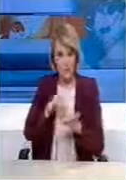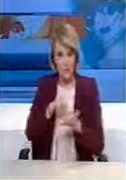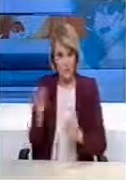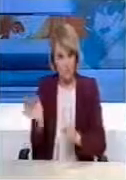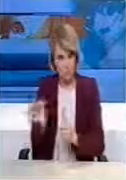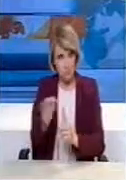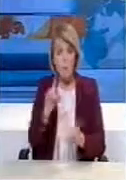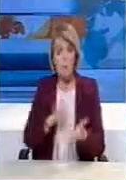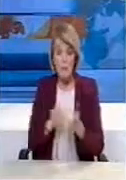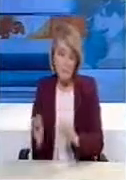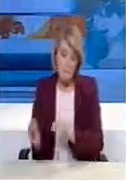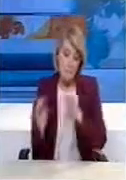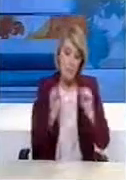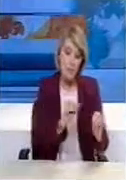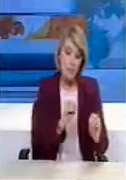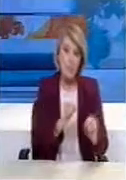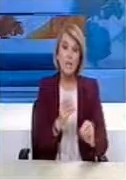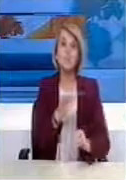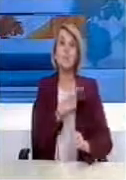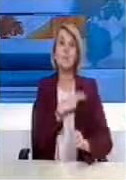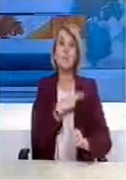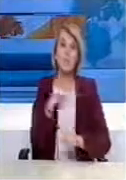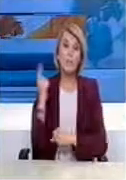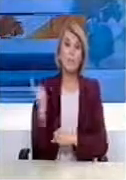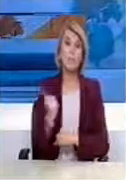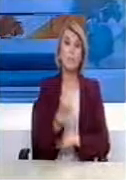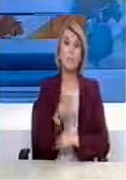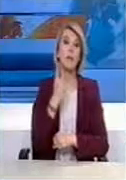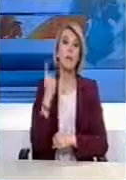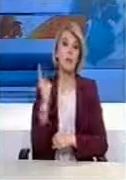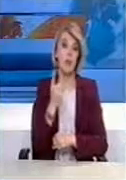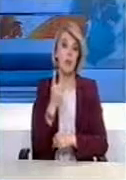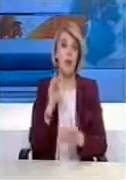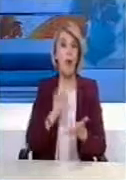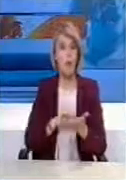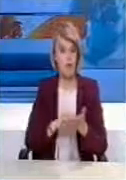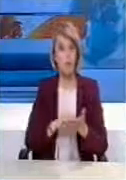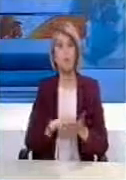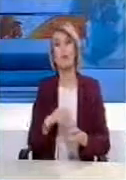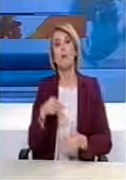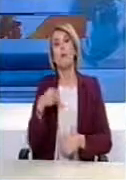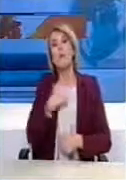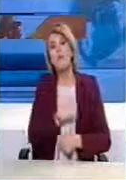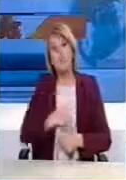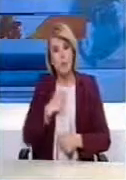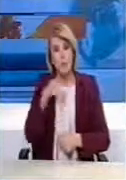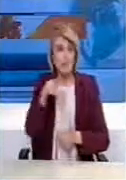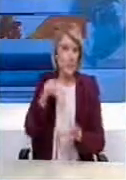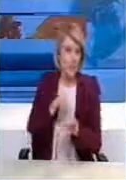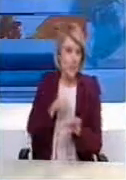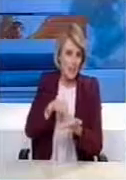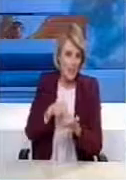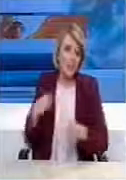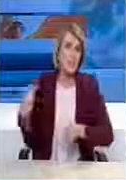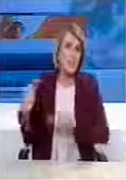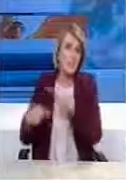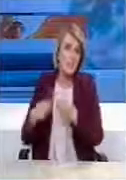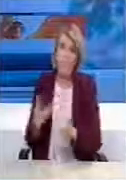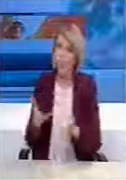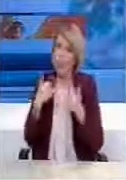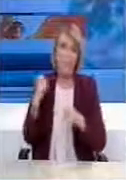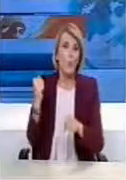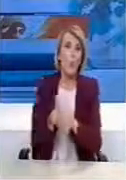αντιμετωπίζουν πολλοί Ρωμά στην Ευρώπη στην παρούσα κρίση είναι η απώλεια πηγών καθημερινών εισοδημάτων, όπως βέβαια και για περισσότερους από εμάς, η μειωμένη πρόσβαση